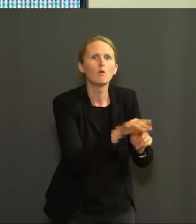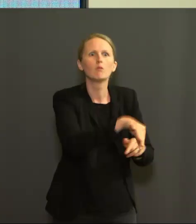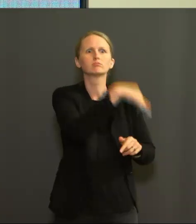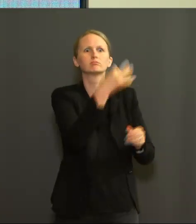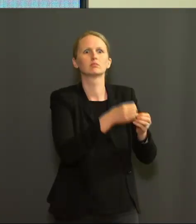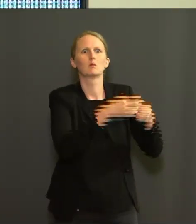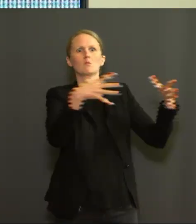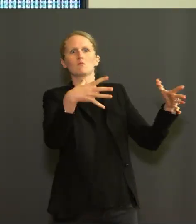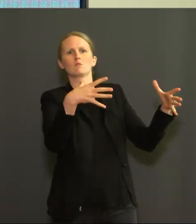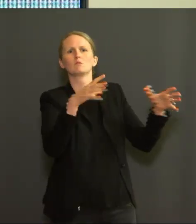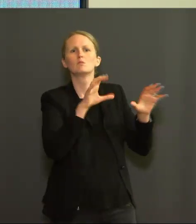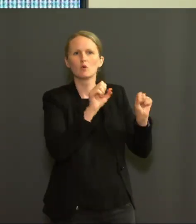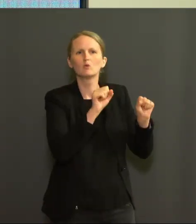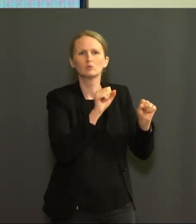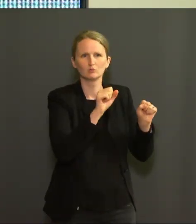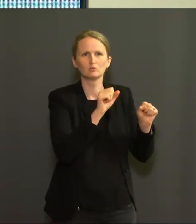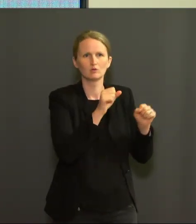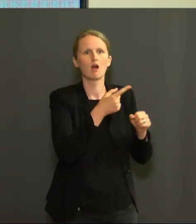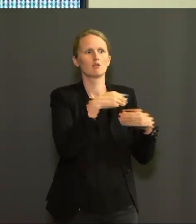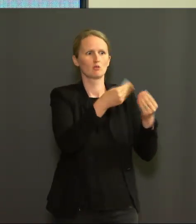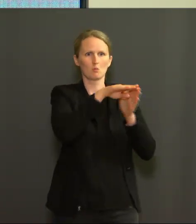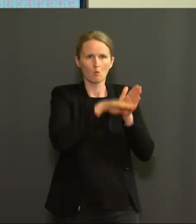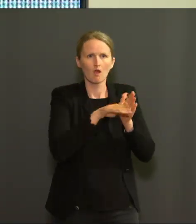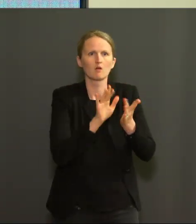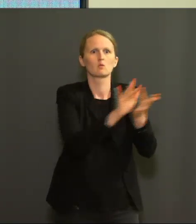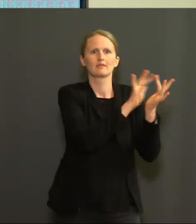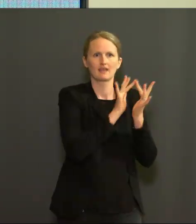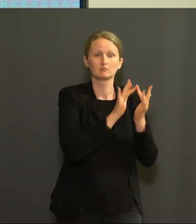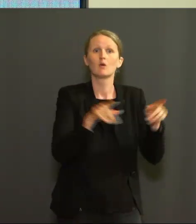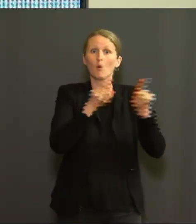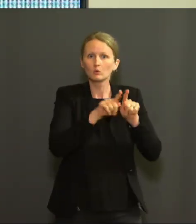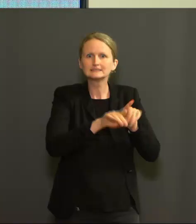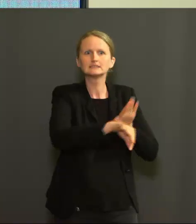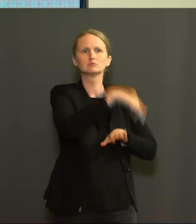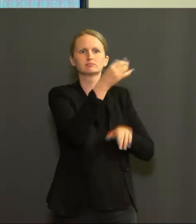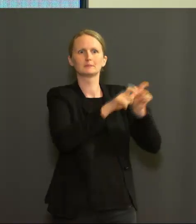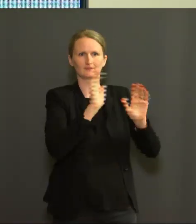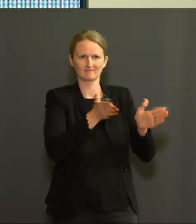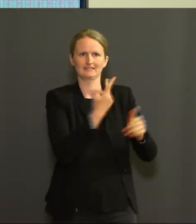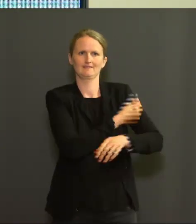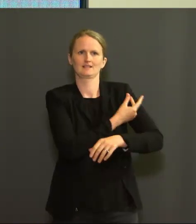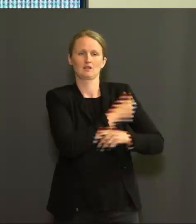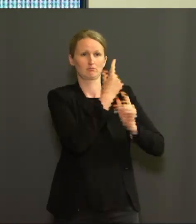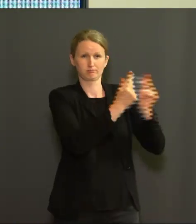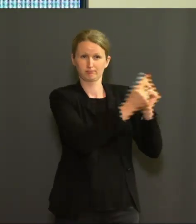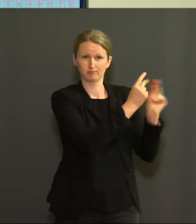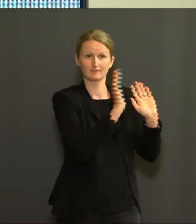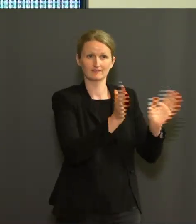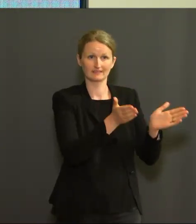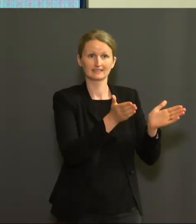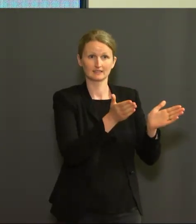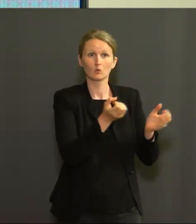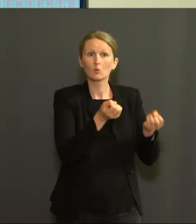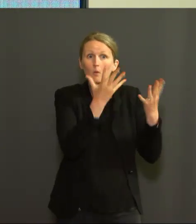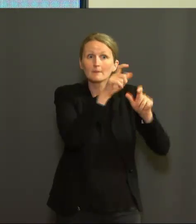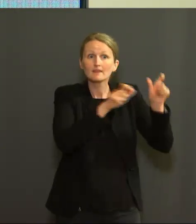y sont protégées par le vaccin. Il faut souligner qu'au Royaume-Uni, la moitié de la population est entièrement vaccinée avec